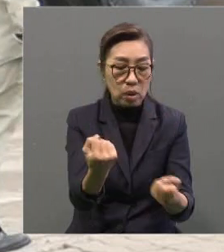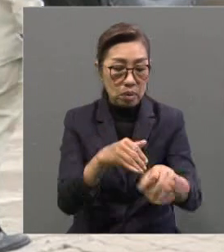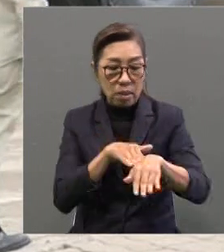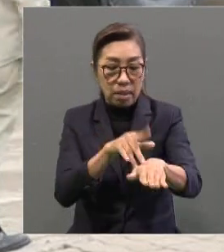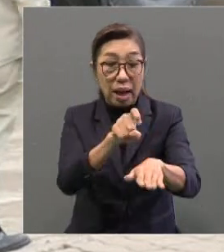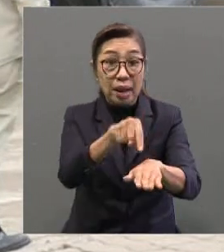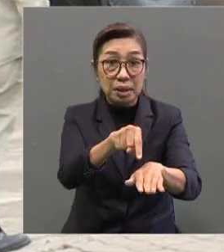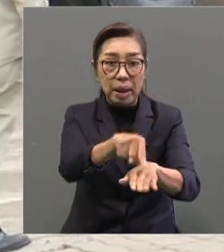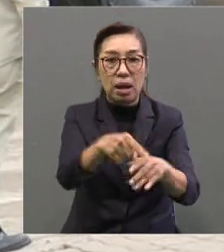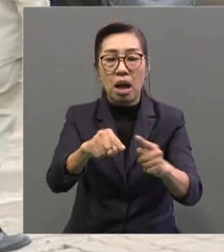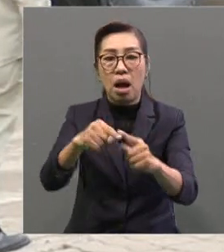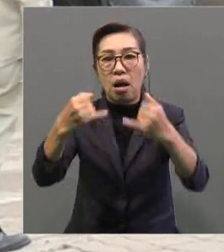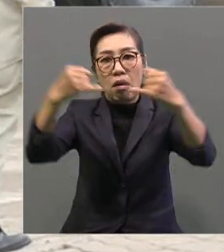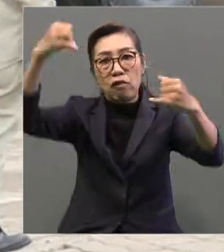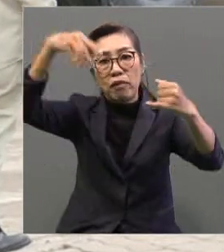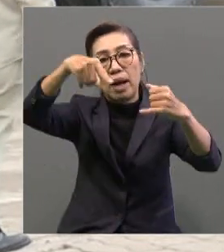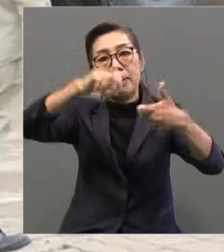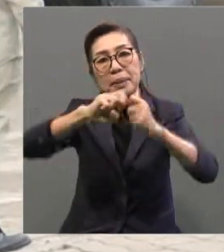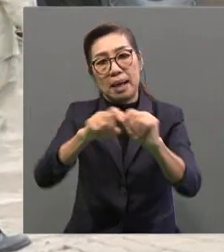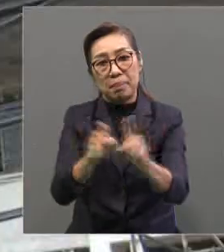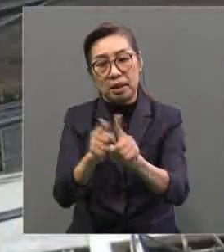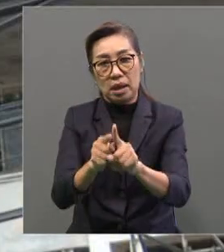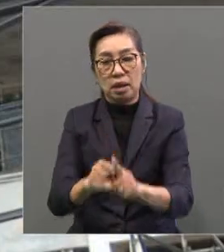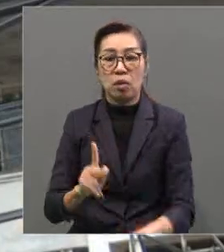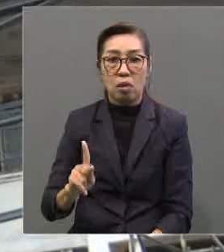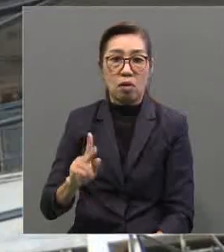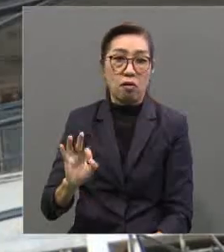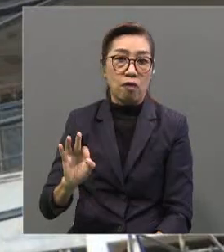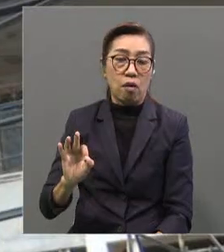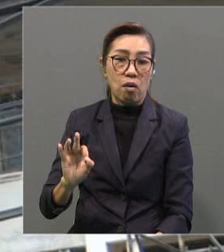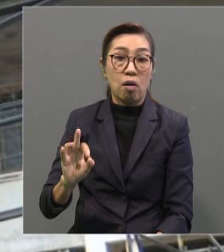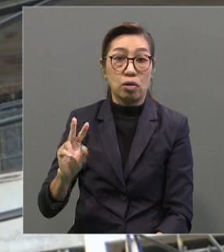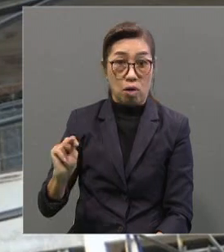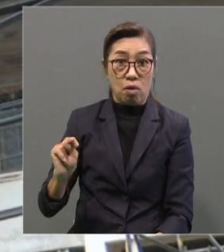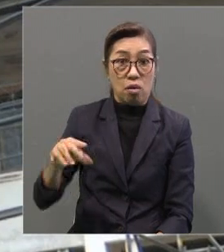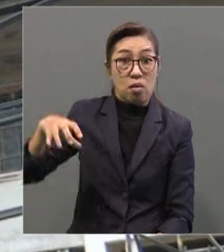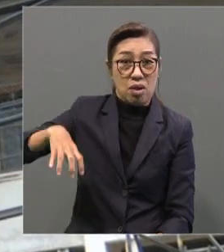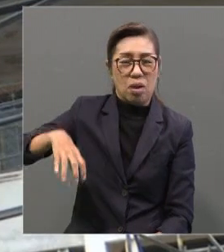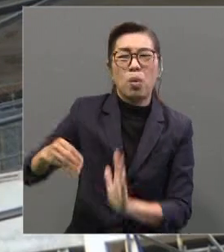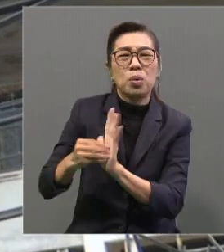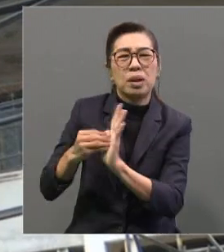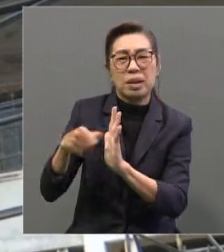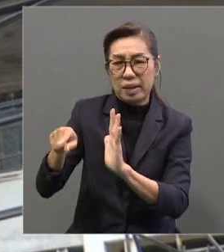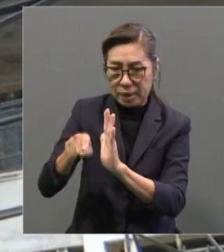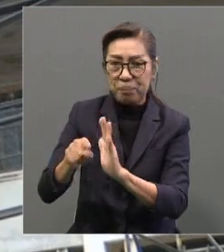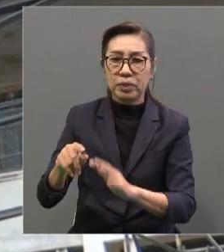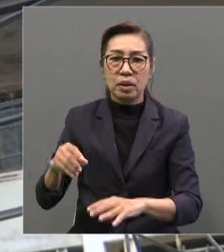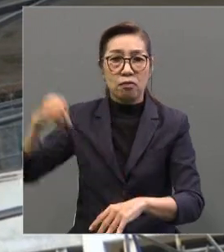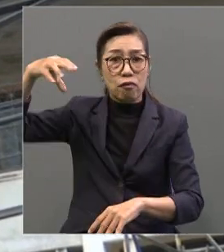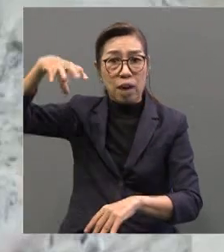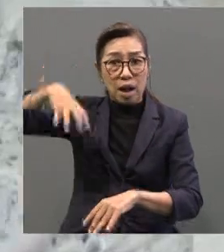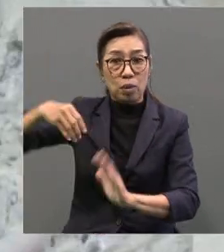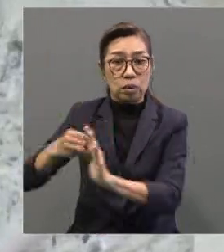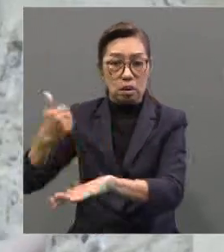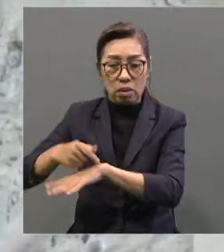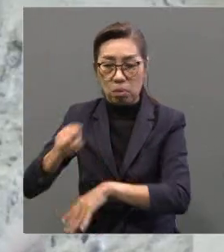ผลกระทบค่ะอย่างนายวิราชเฉลยสัตว์ผู้ว่าการการไฟฟ้านครหลวงก็พูดถึงผลกระทบบอกว่าตอนนี้เนี่ยมีชาวบ้านนะคะที่ได้รับผลก